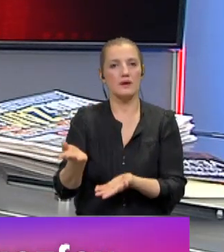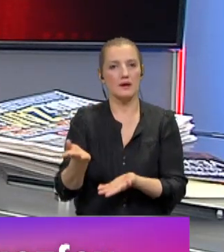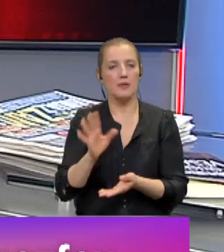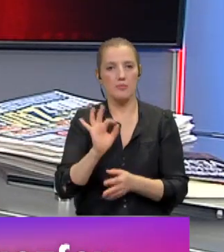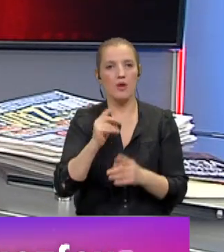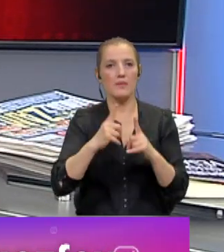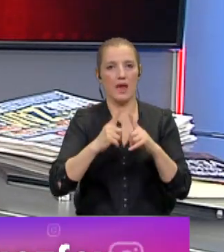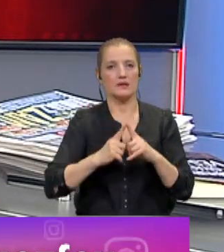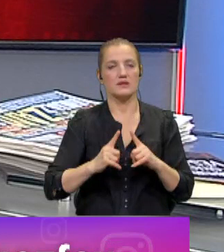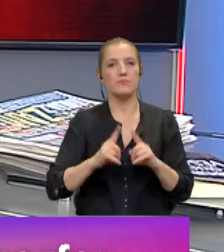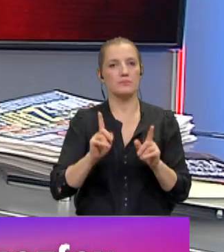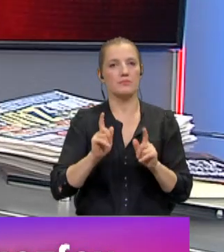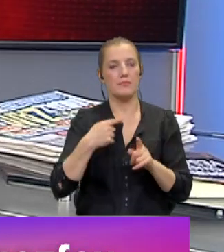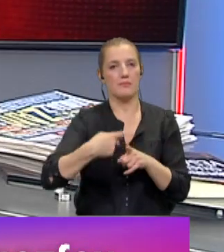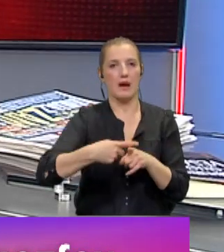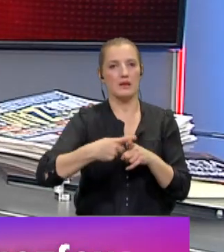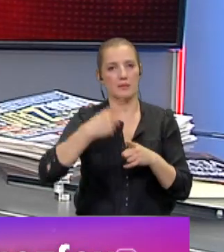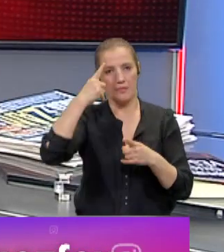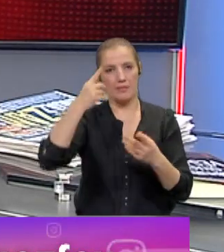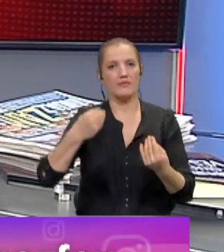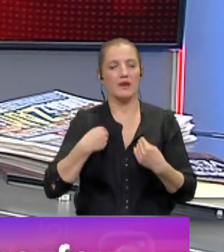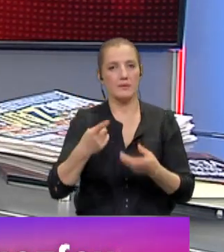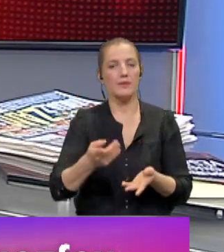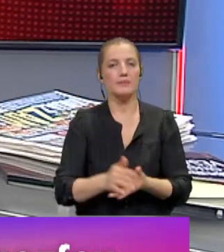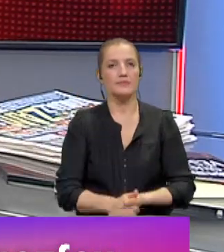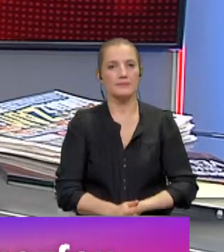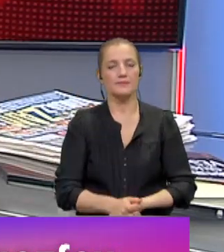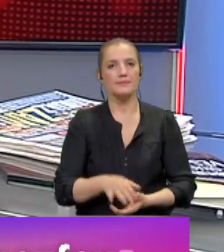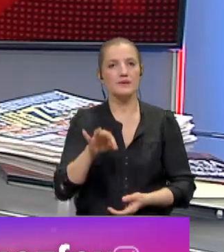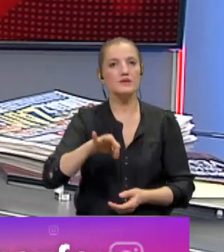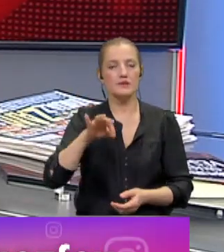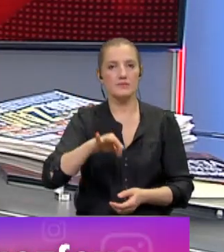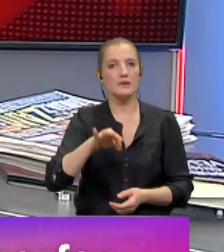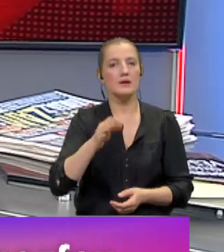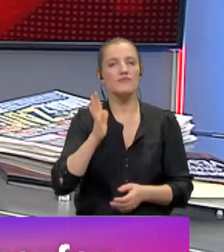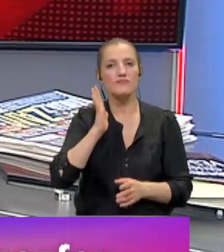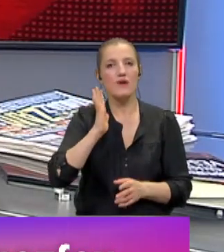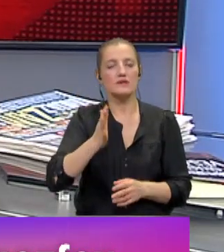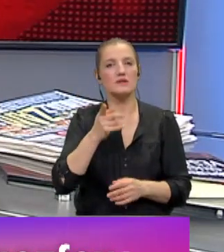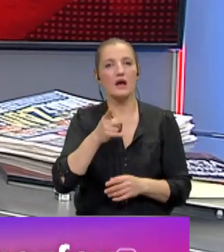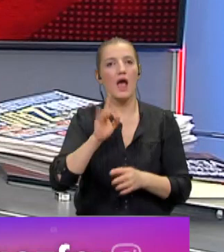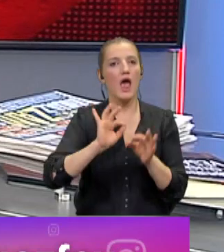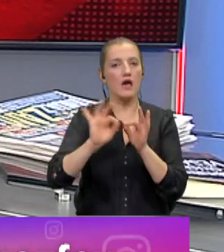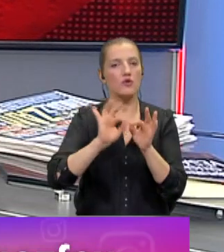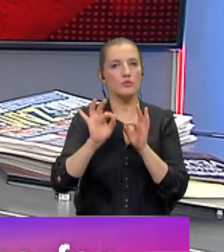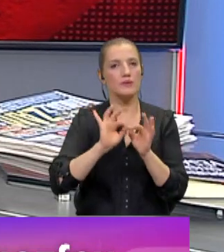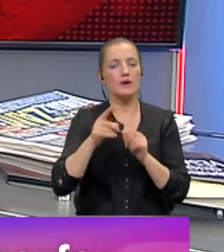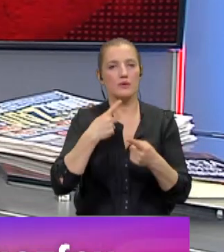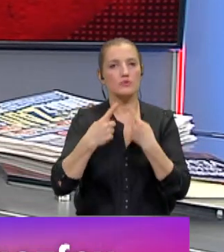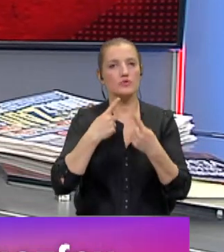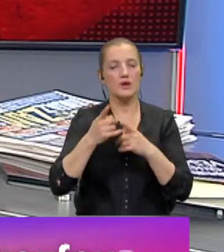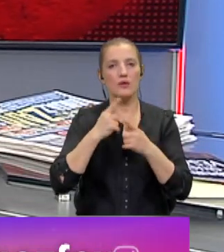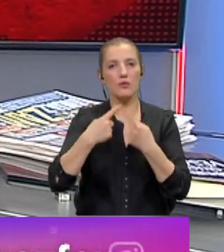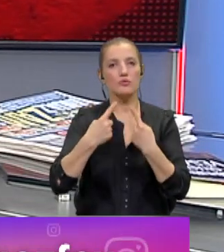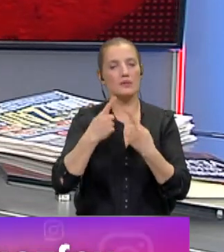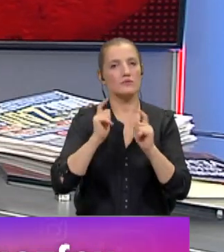böyle bir hesabı bizimle paylaşıyor izleyicimiz şimdi Tabii ki daha fazla ekonomi konuşacağız konuşmak